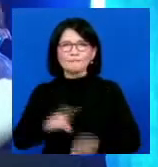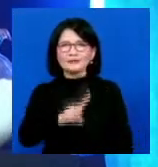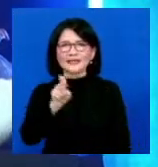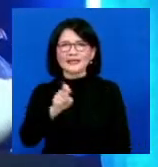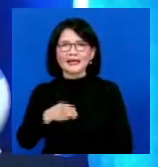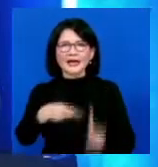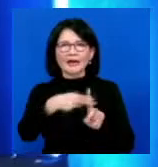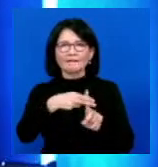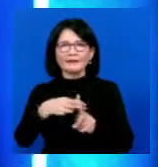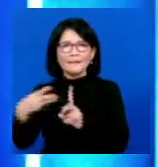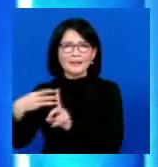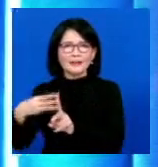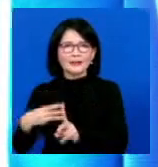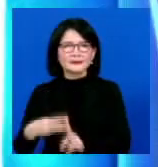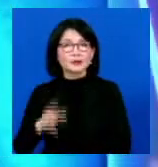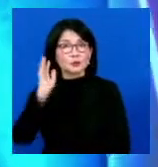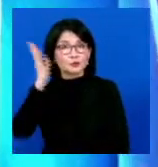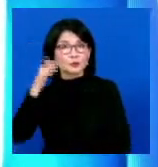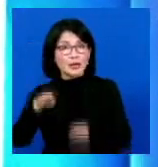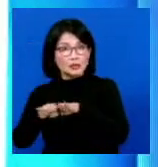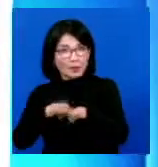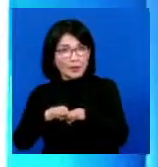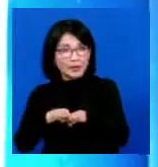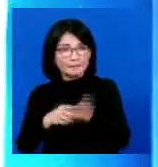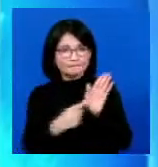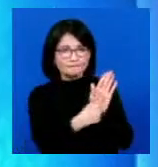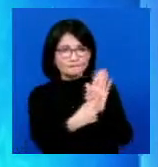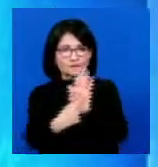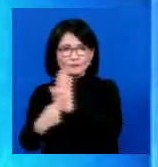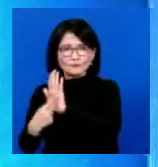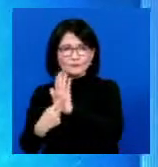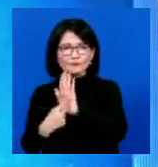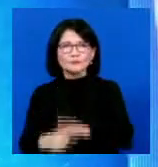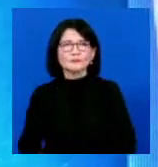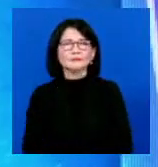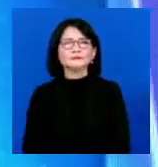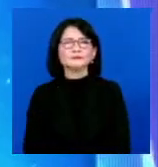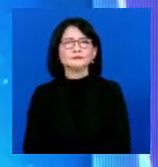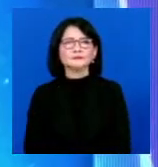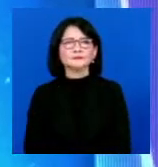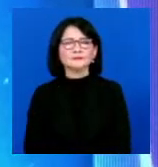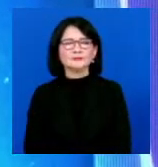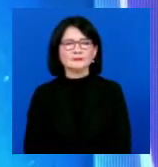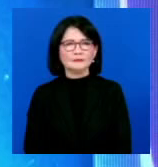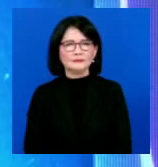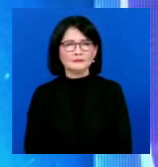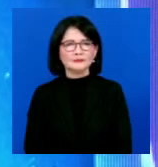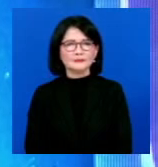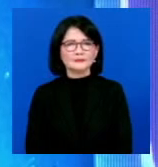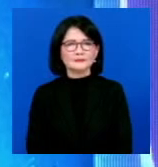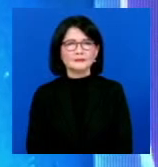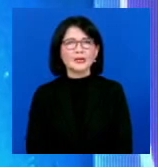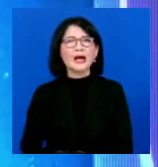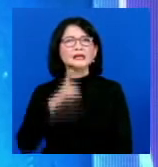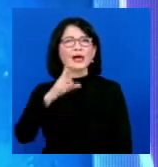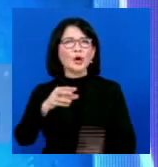b sudah sesuai bapak ibu hadirin sekalian masih tersegel rapat saya akan bacakan pertanyaan untuk calon